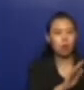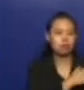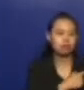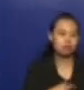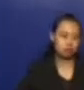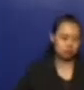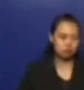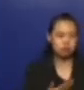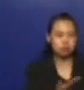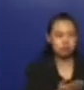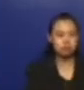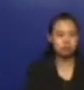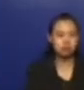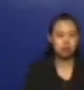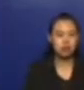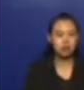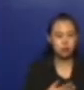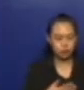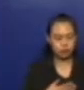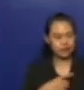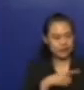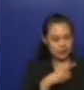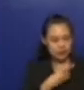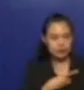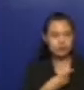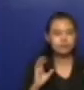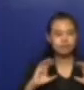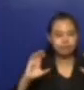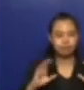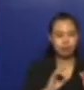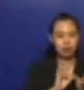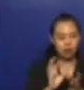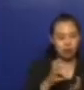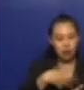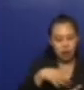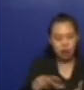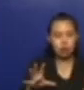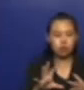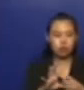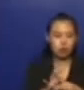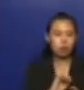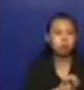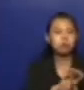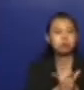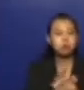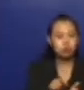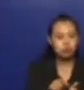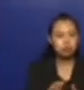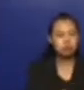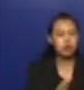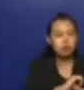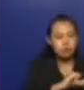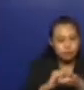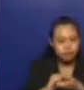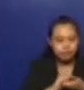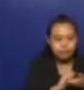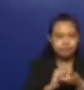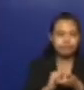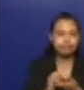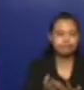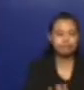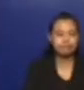ฐบาลพูดถึงเรื่องโควิด-19 หรือไวรัสเนี่ยพูดถึงเรื่องปลองดองพูดถึงเรื่องความร่